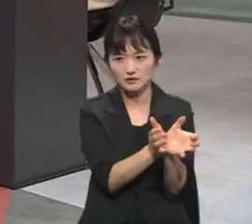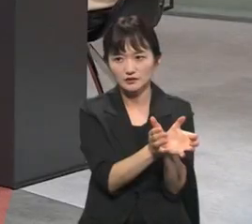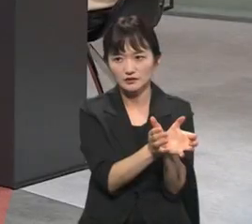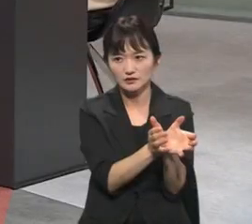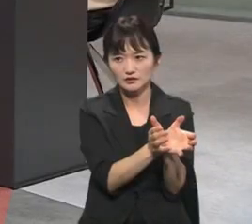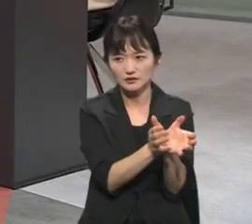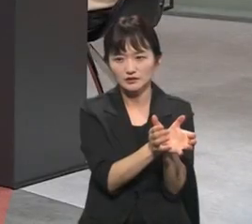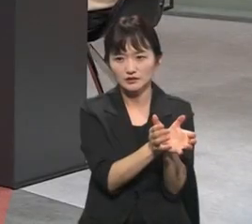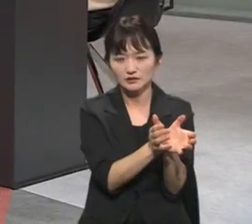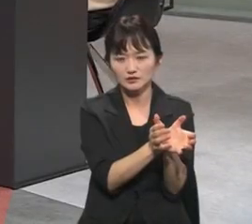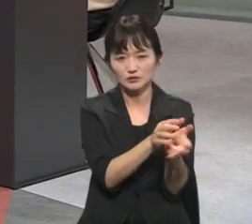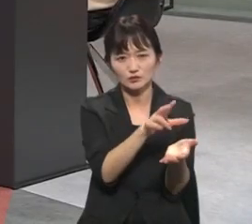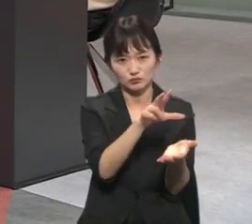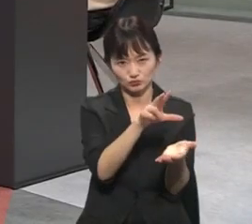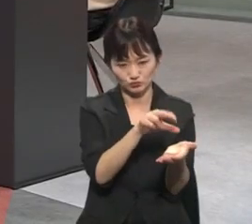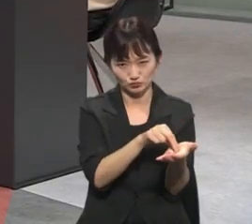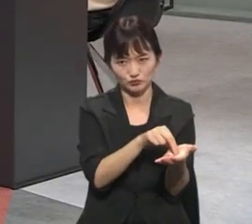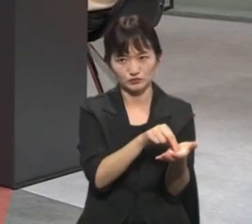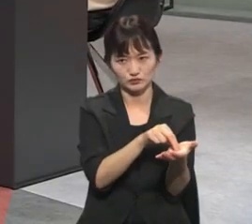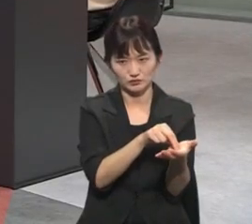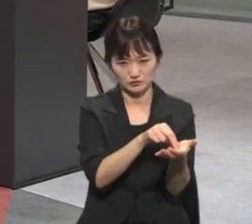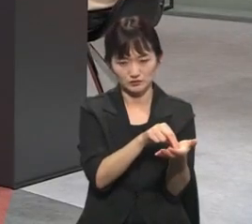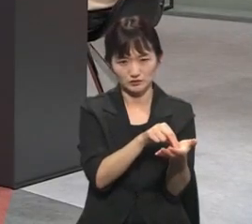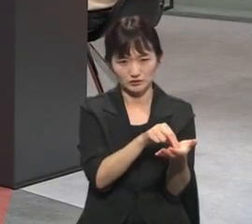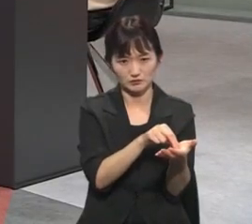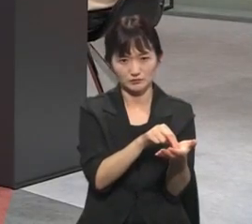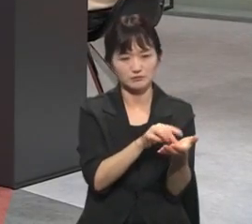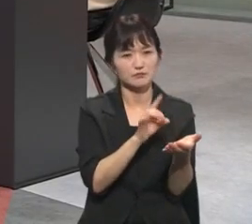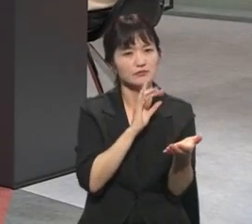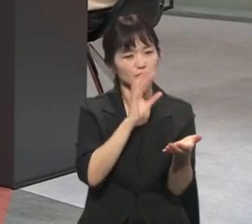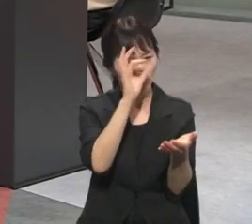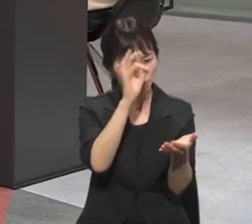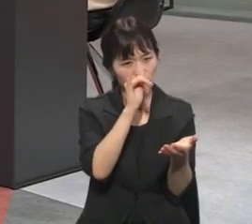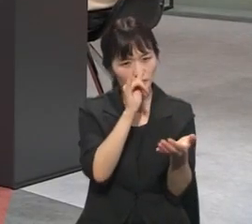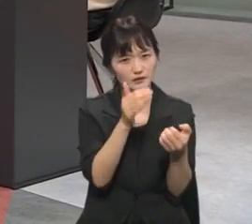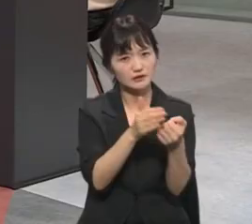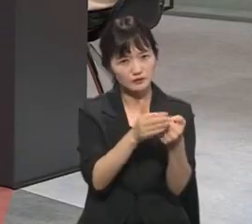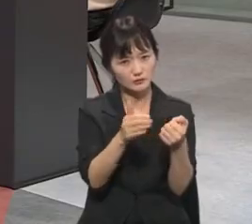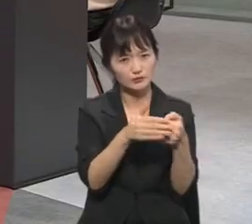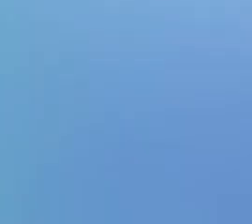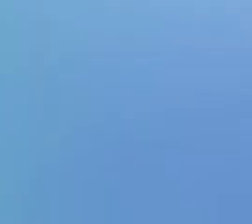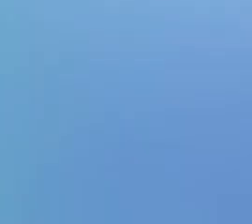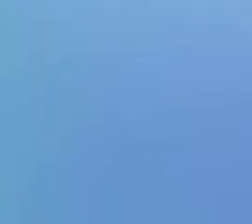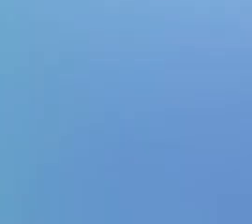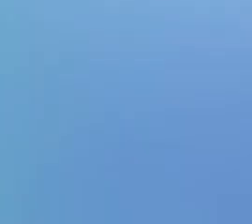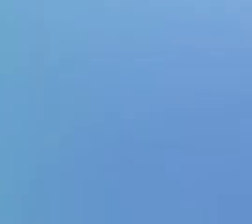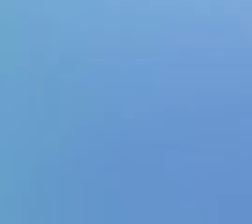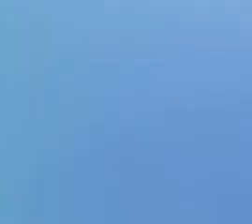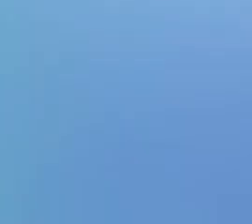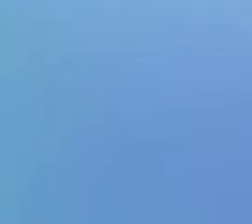아니라고 이것만 잘못한 것처럼 보일 수 있어서 안 된다 알겠습니다